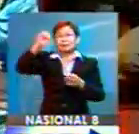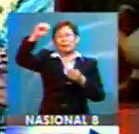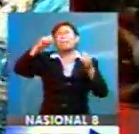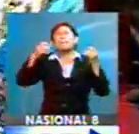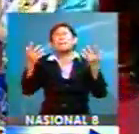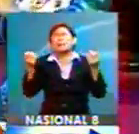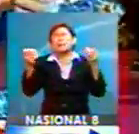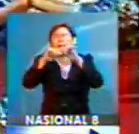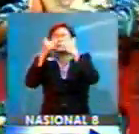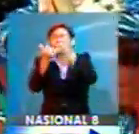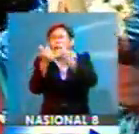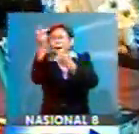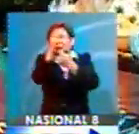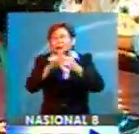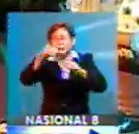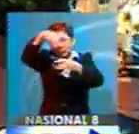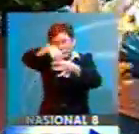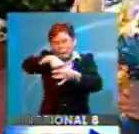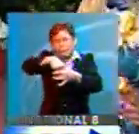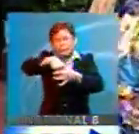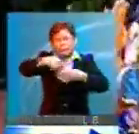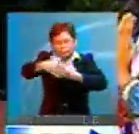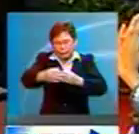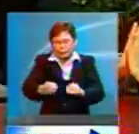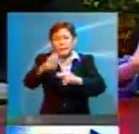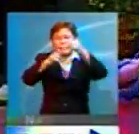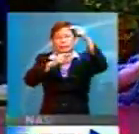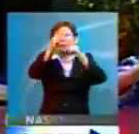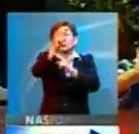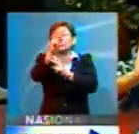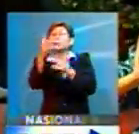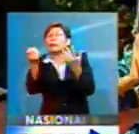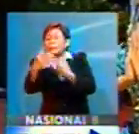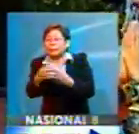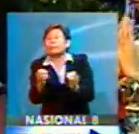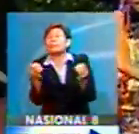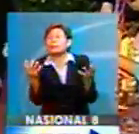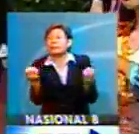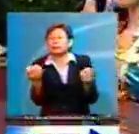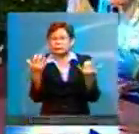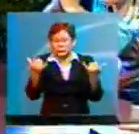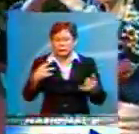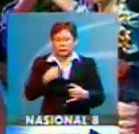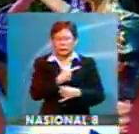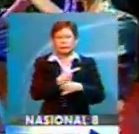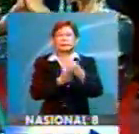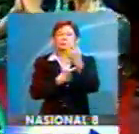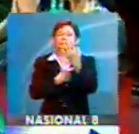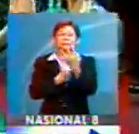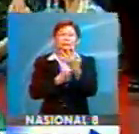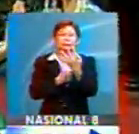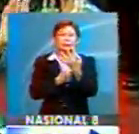banyak agensi kerajaan yang mempunyai pejabat di bangunan UTC ini sendiri? Pada masa ini kita ada 41